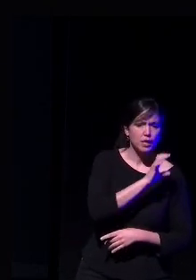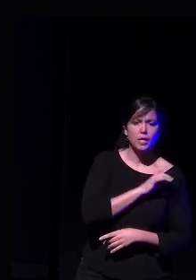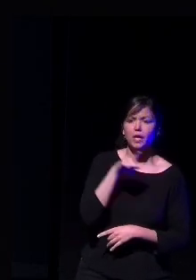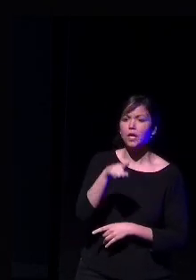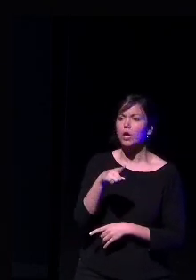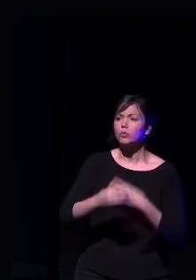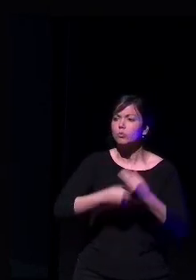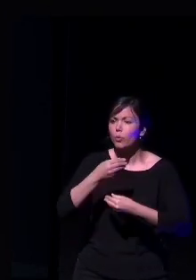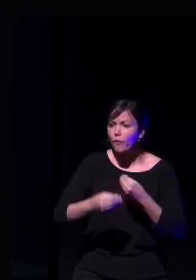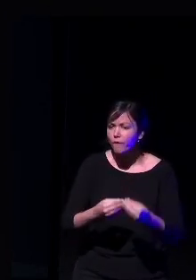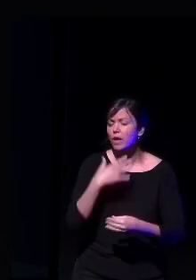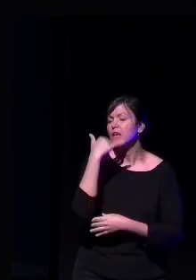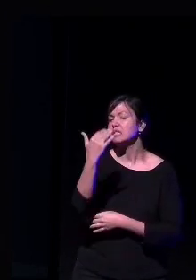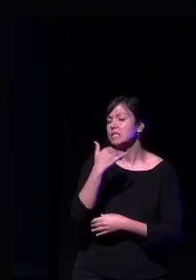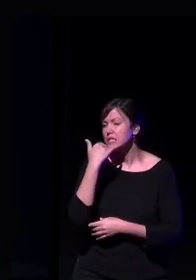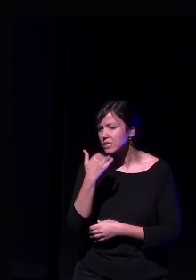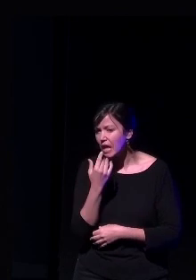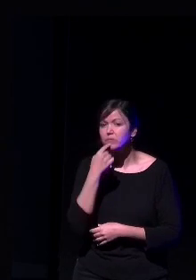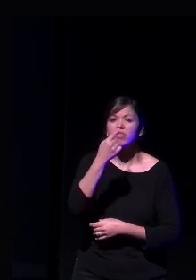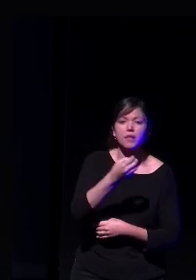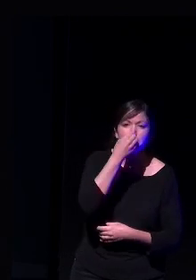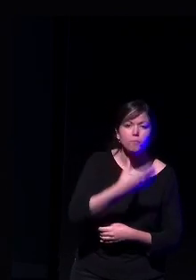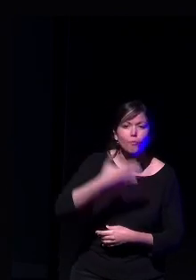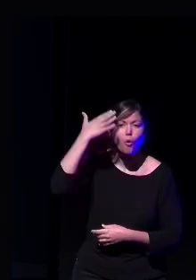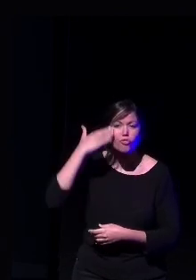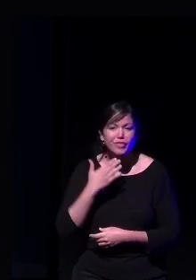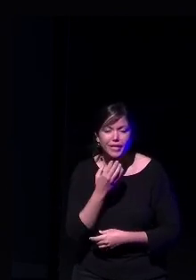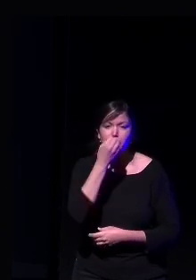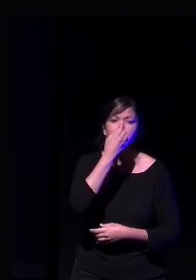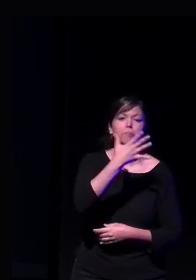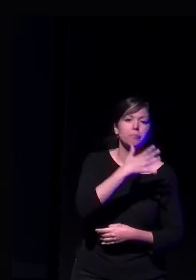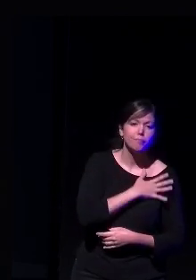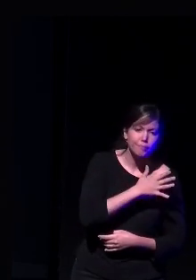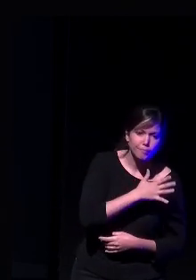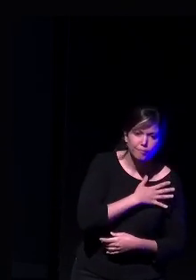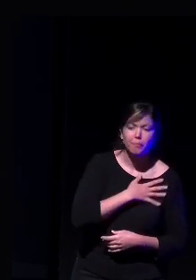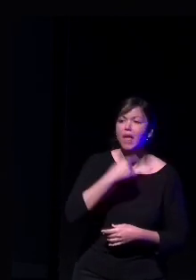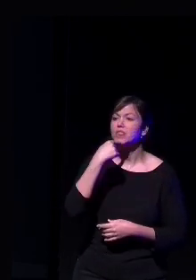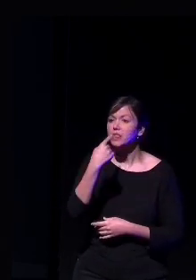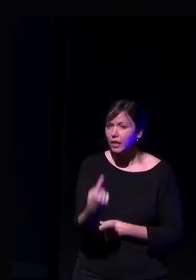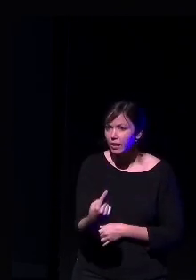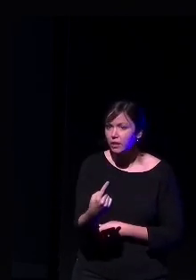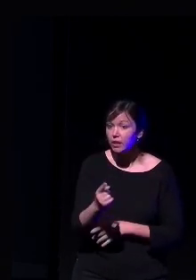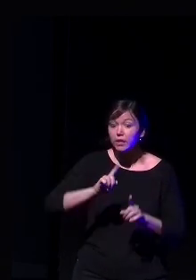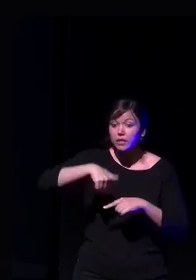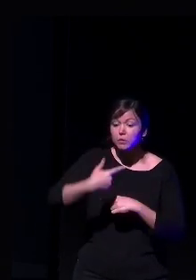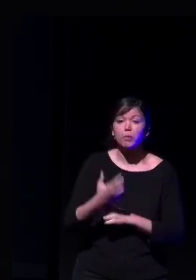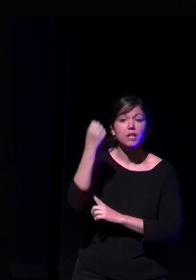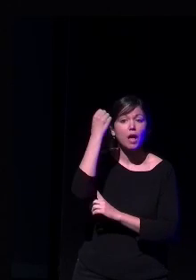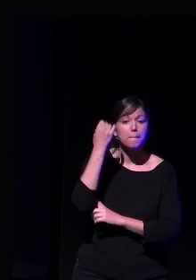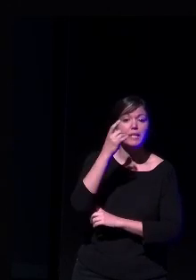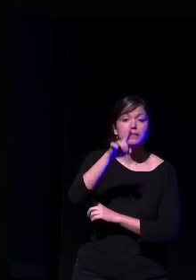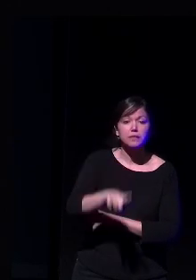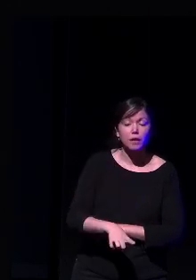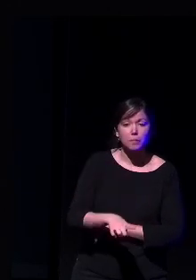de saber dir bon dia, ser educat, servir-lo bé. I també aprens aquella